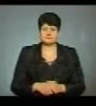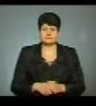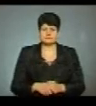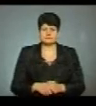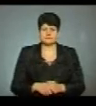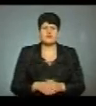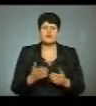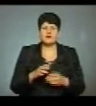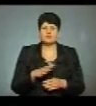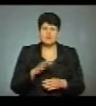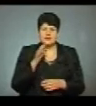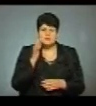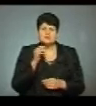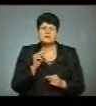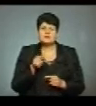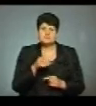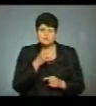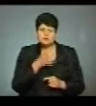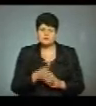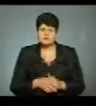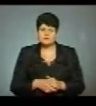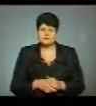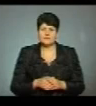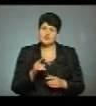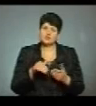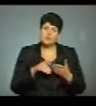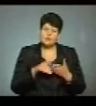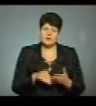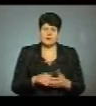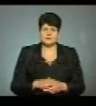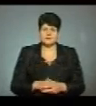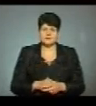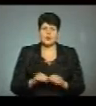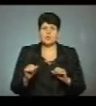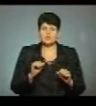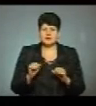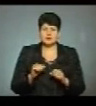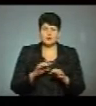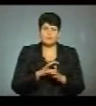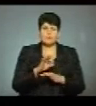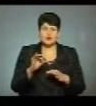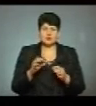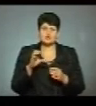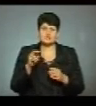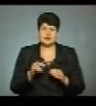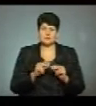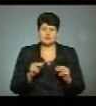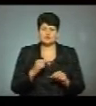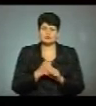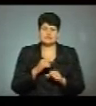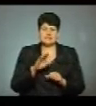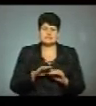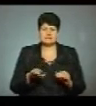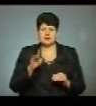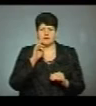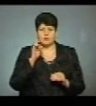Чому? Яка була лисичка? Чому вона тобі сподобалася? Допомагала. Координаторка проєкту «Соціально-педагогічна робота з дітьми та молоддю»